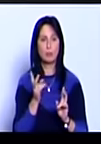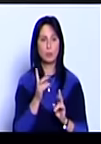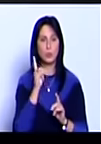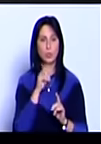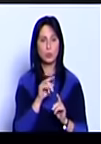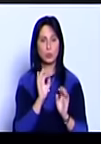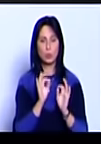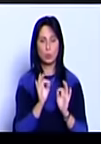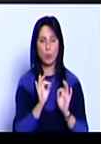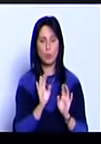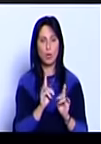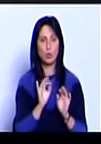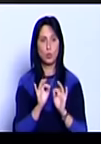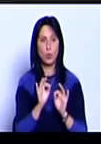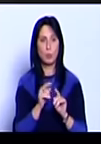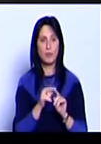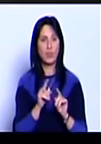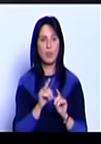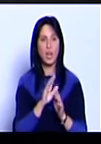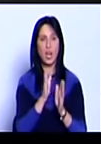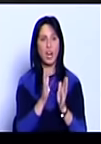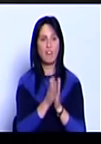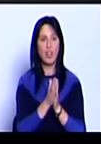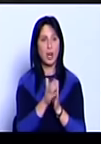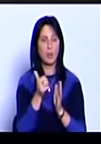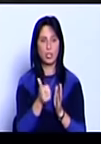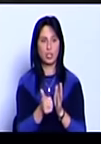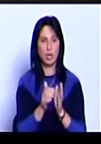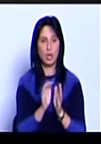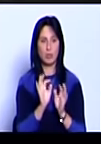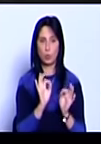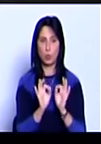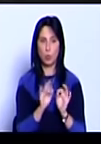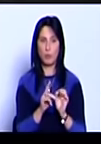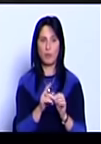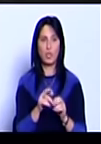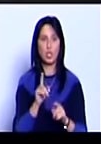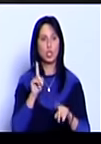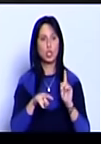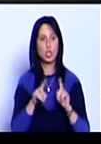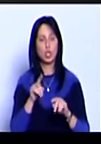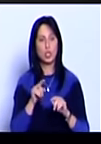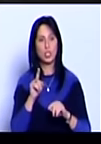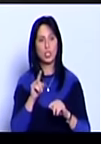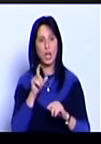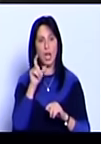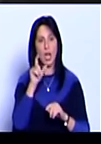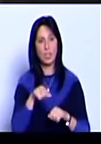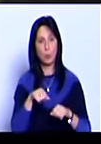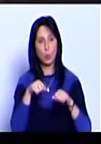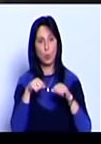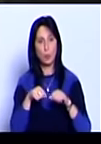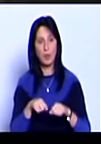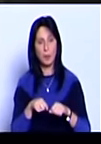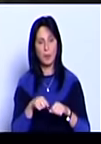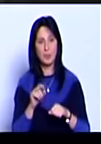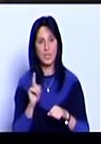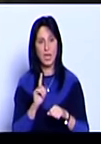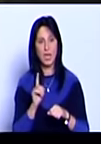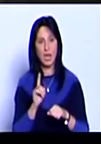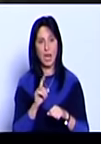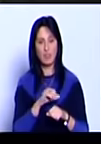და ზომიერება საერთოდ გონია, რომ ყველაფერში კარგია. ზოგჯერ მოგიწევს ანდახან ადამიანის უფლებების ან რაღაცა